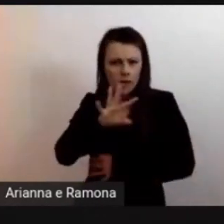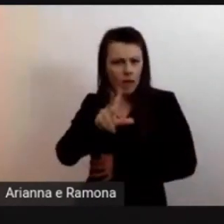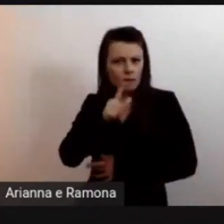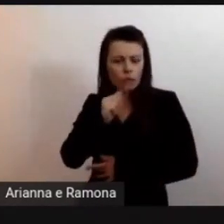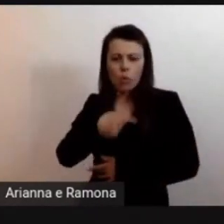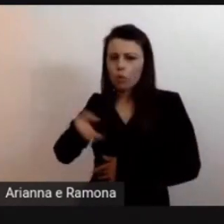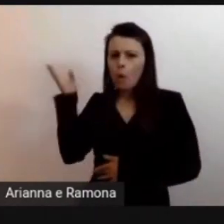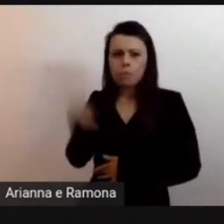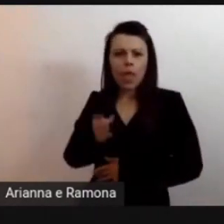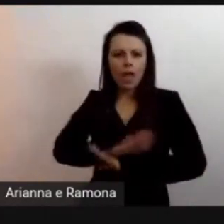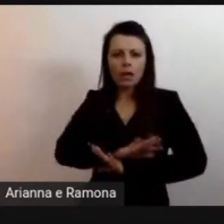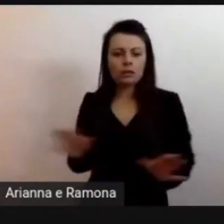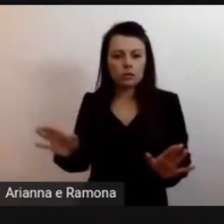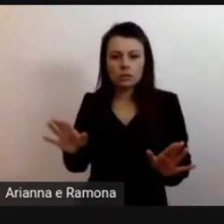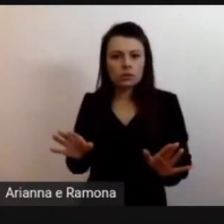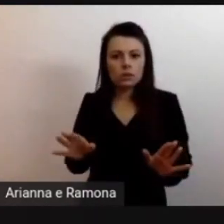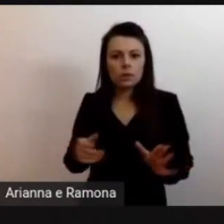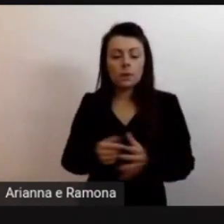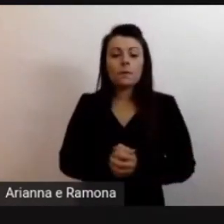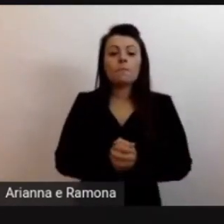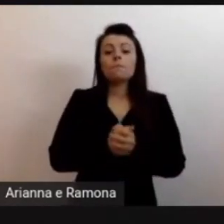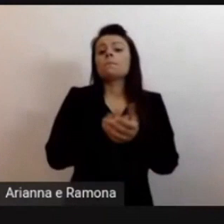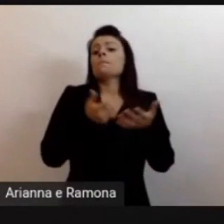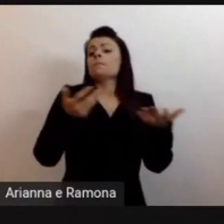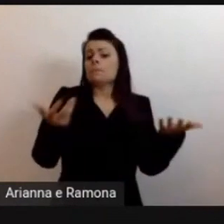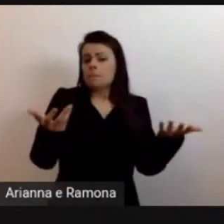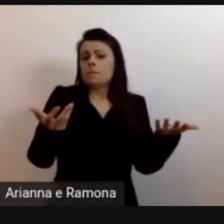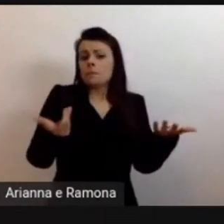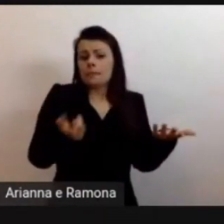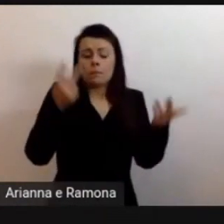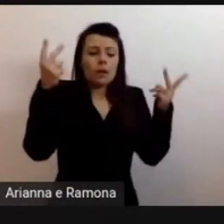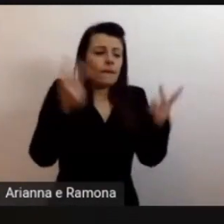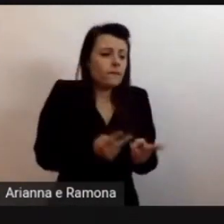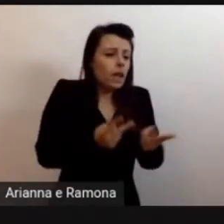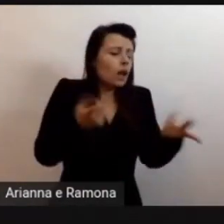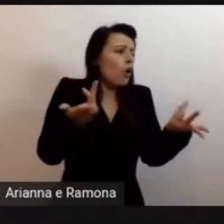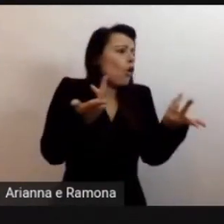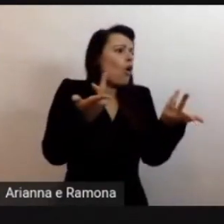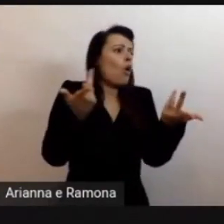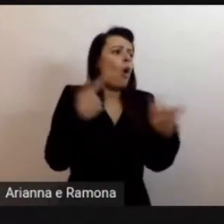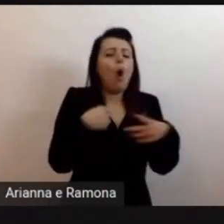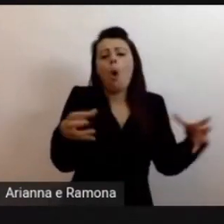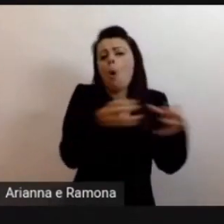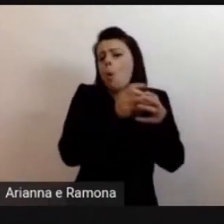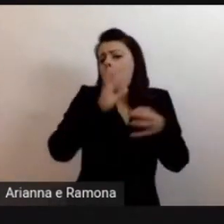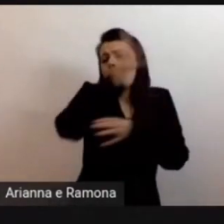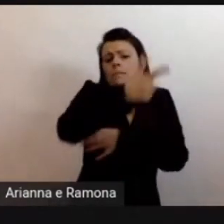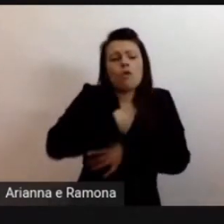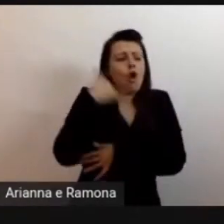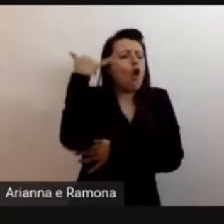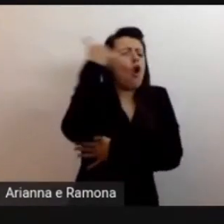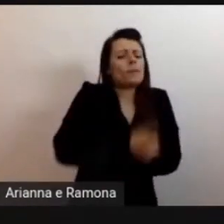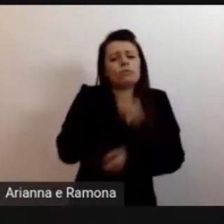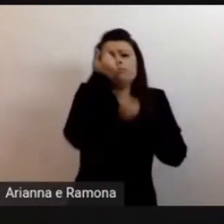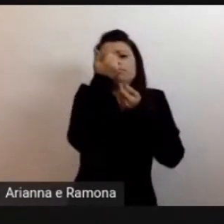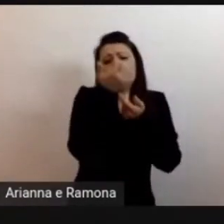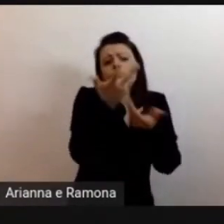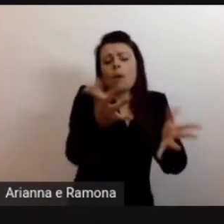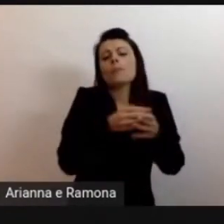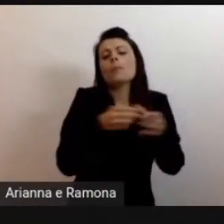usa così era ma dopo poi gli unici li hanno avuti di un 60 anni la comunità